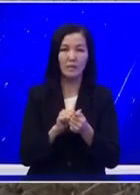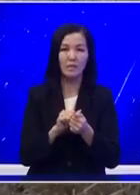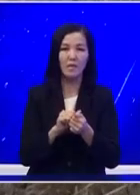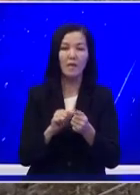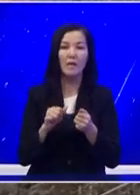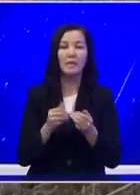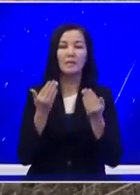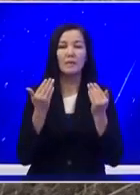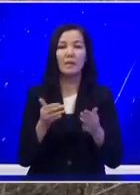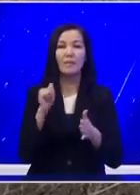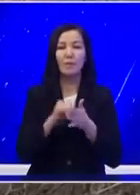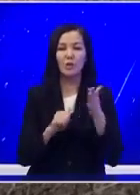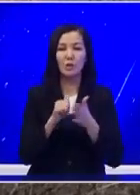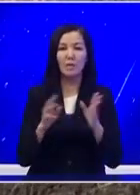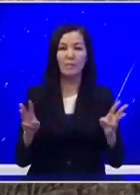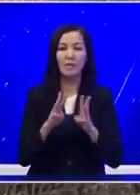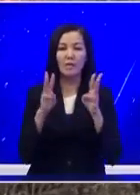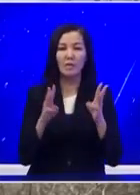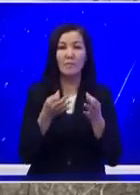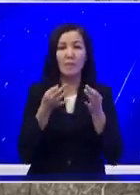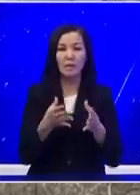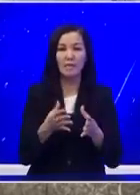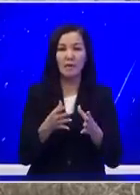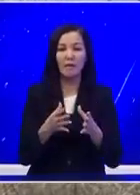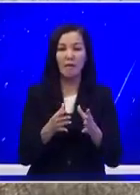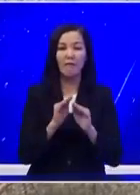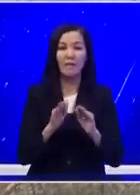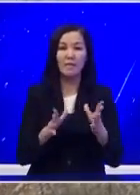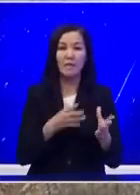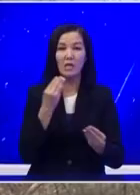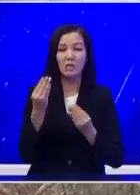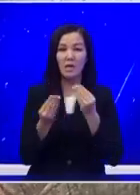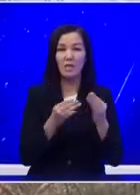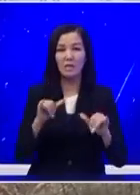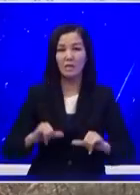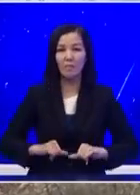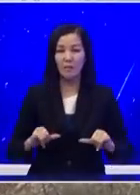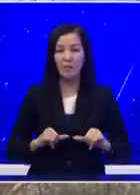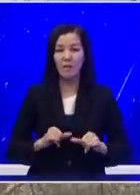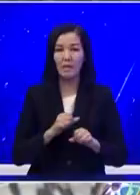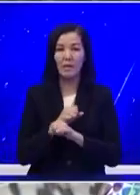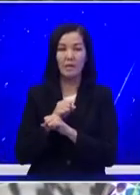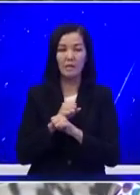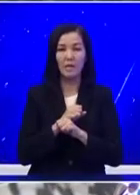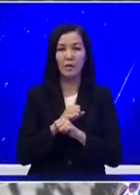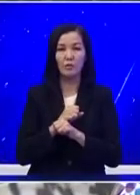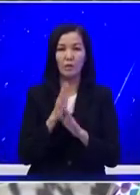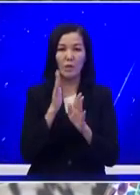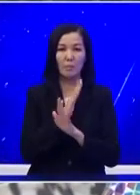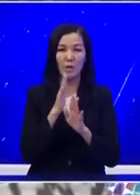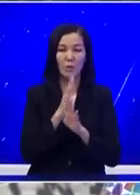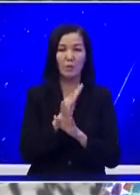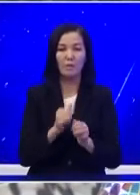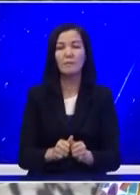населенные пункты. Причины пожара до нельзя банальные – детская шалость и безответственность отдыхающих на природе. С начала